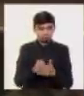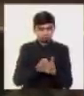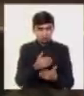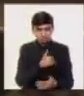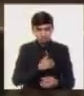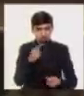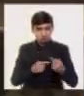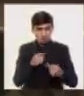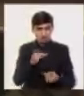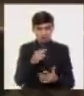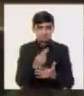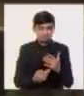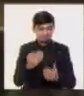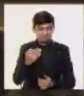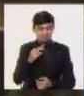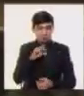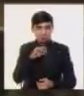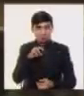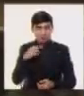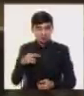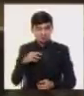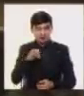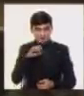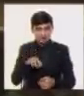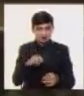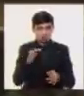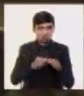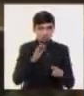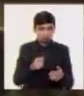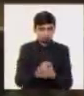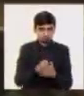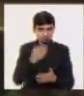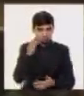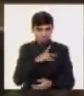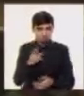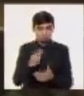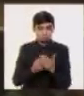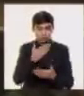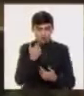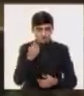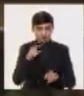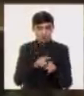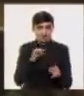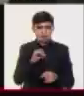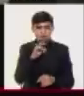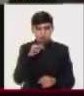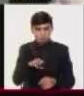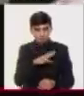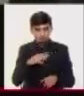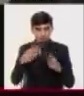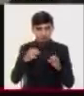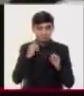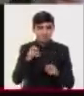пытались оспорить проигрыш кандидата в суде. Невада, например, проголосовала удаленно через Zoom. Такого в